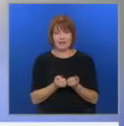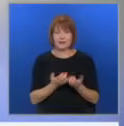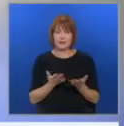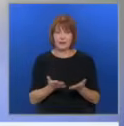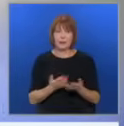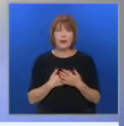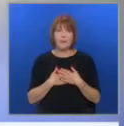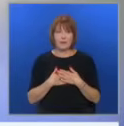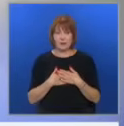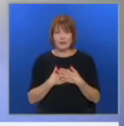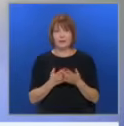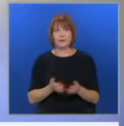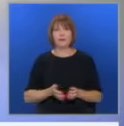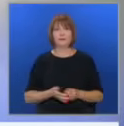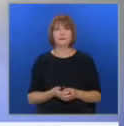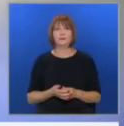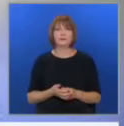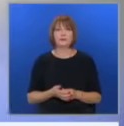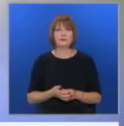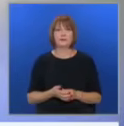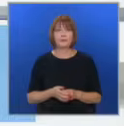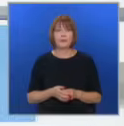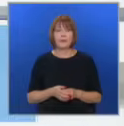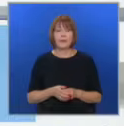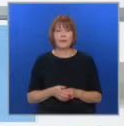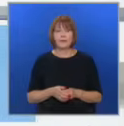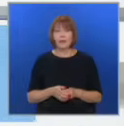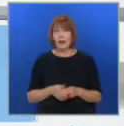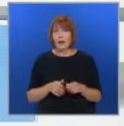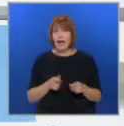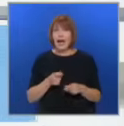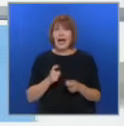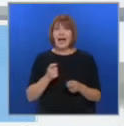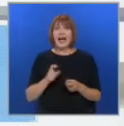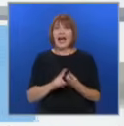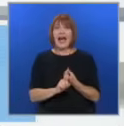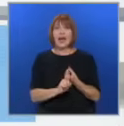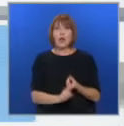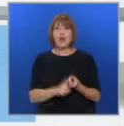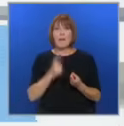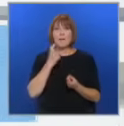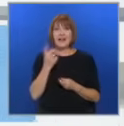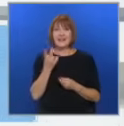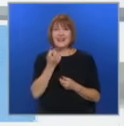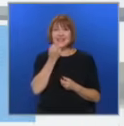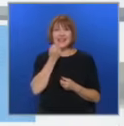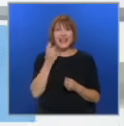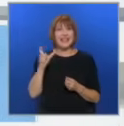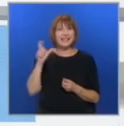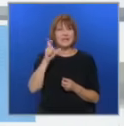огненото бедствие в Пловдивска областта, Мариела Хубинова, благодарим ти. Каравелово и Богдан, двете села, които през